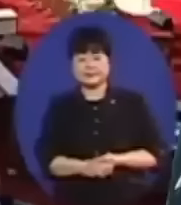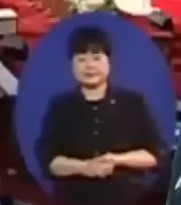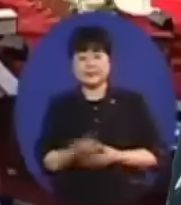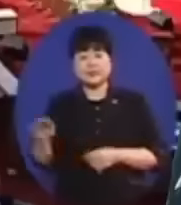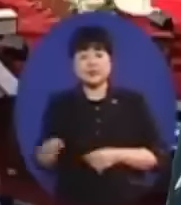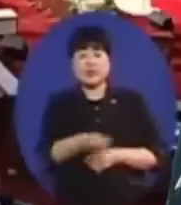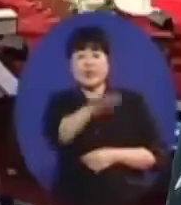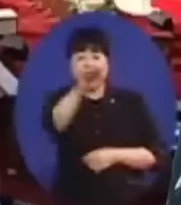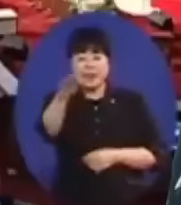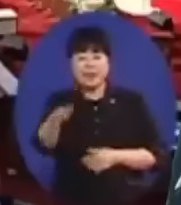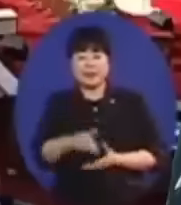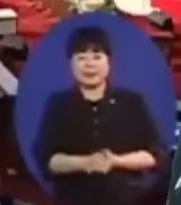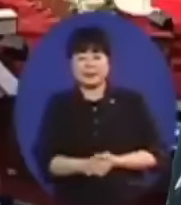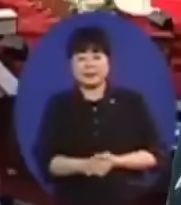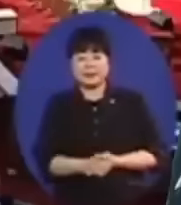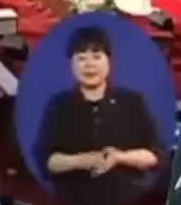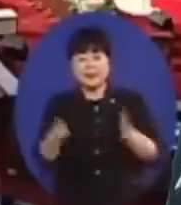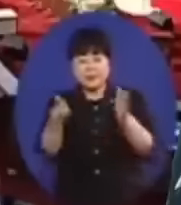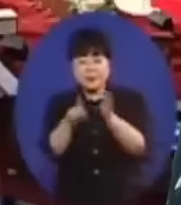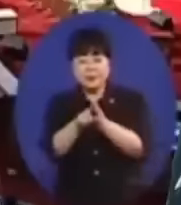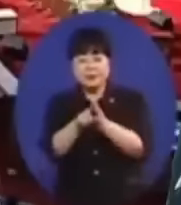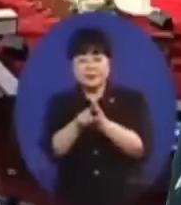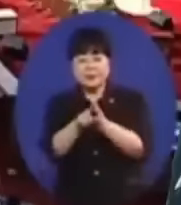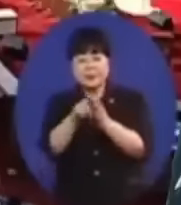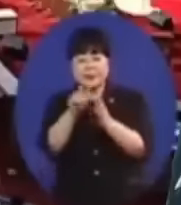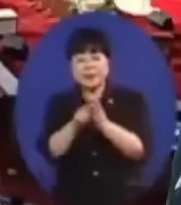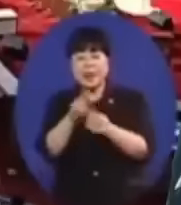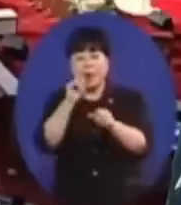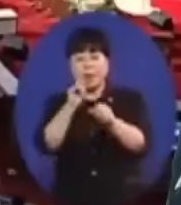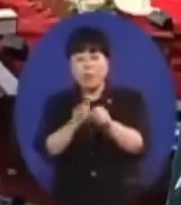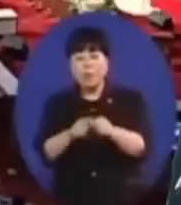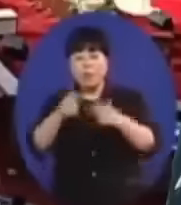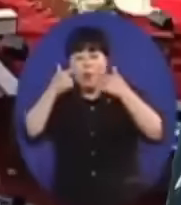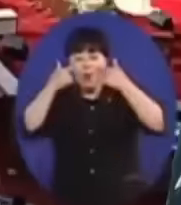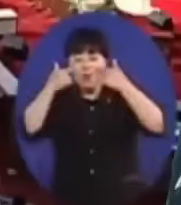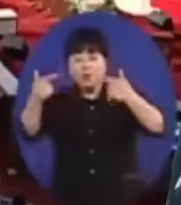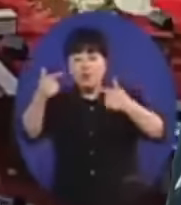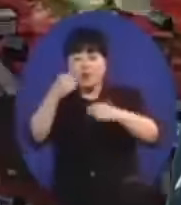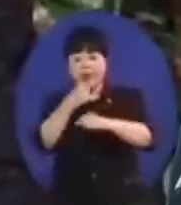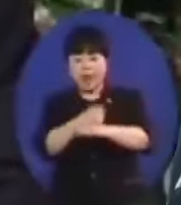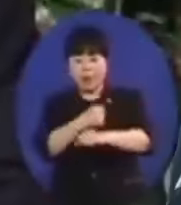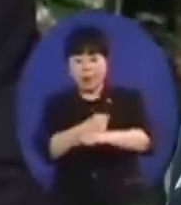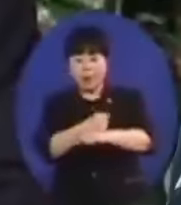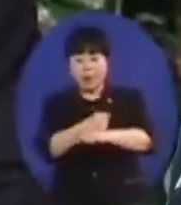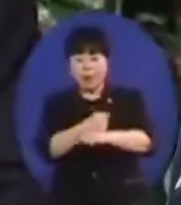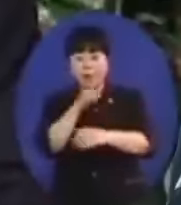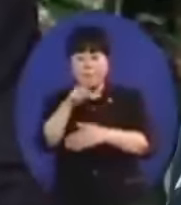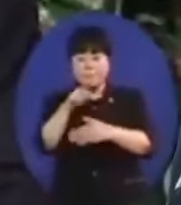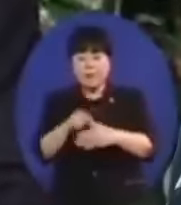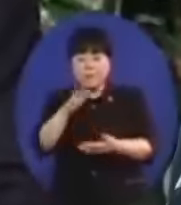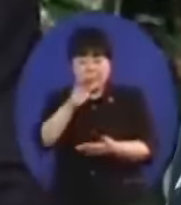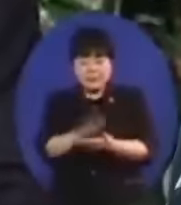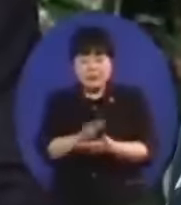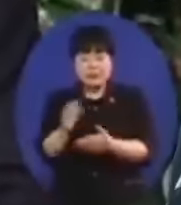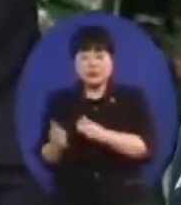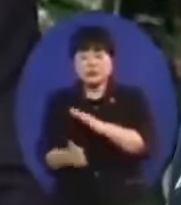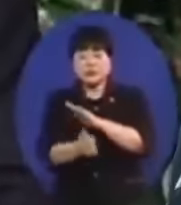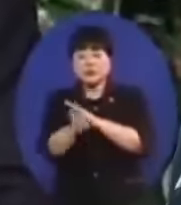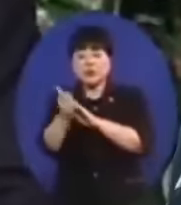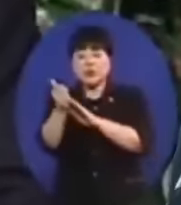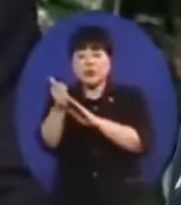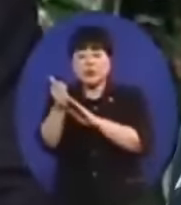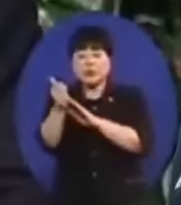우리가 믿음의 생활을 할 때 목표를 분명히 하고 그것을 마음에 뜨거운